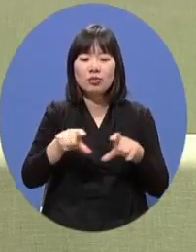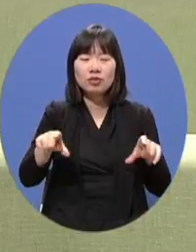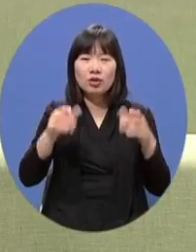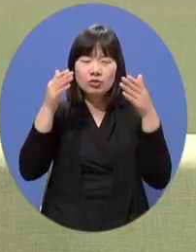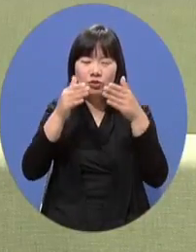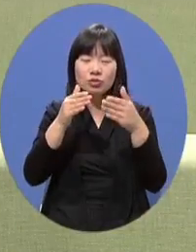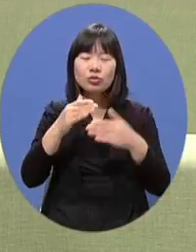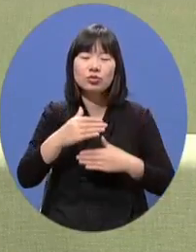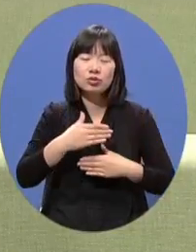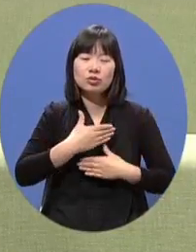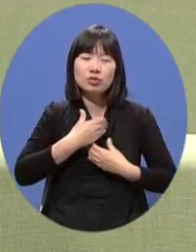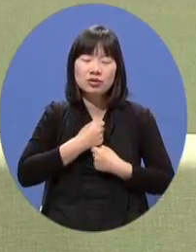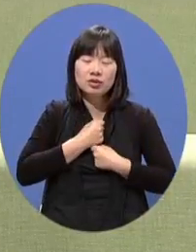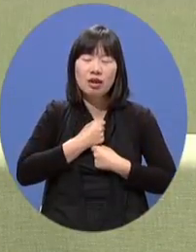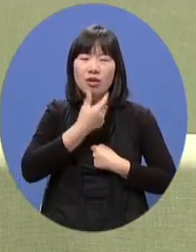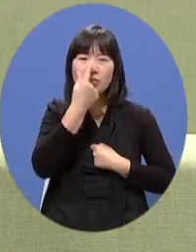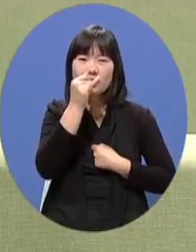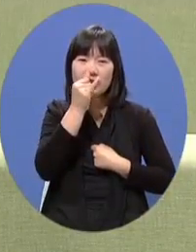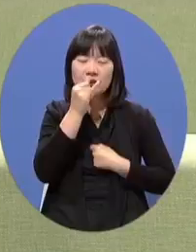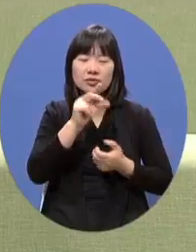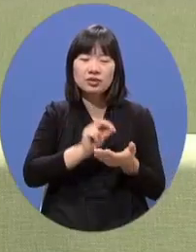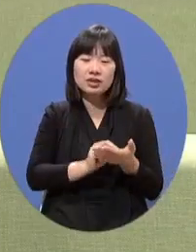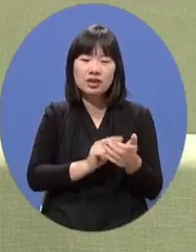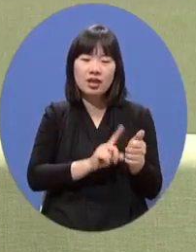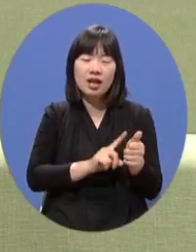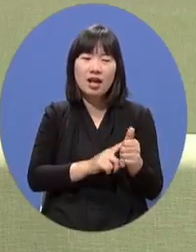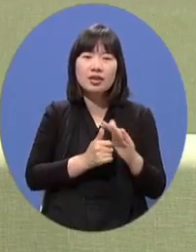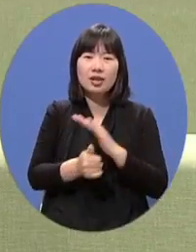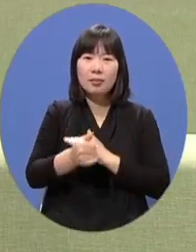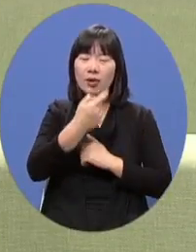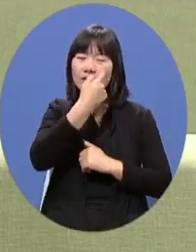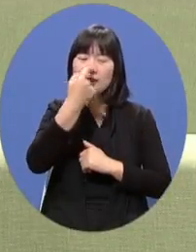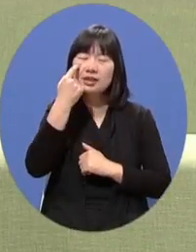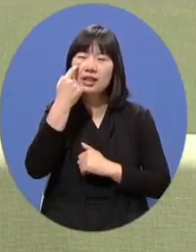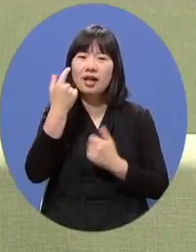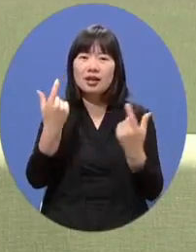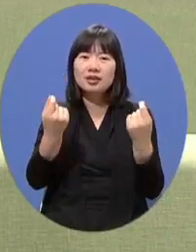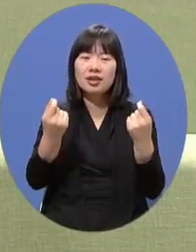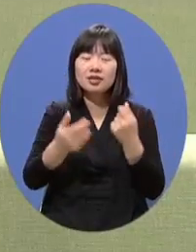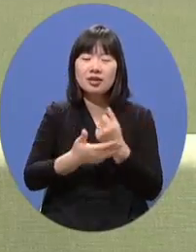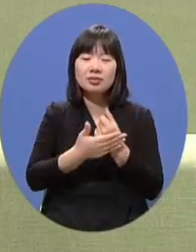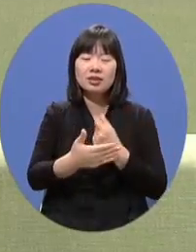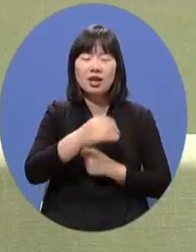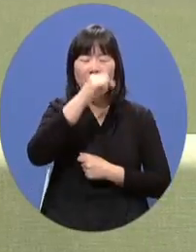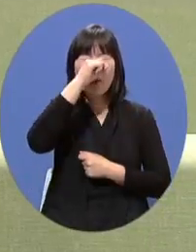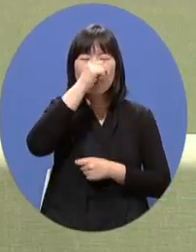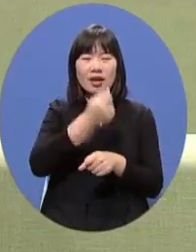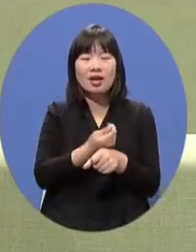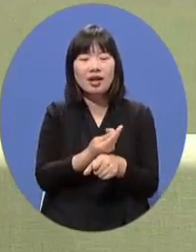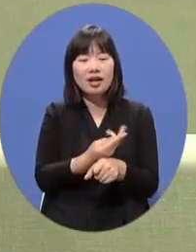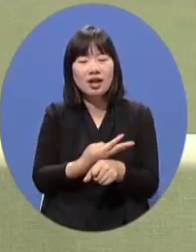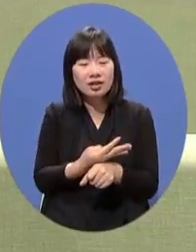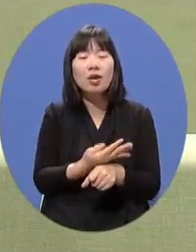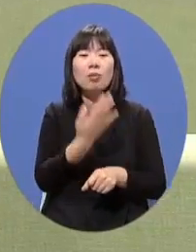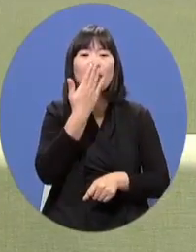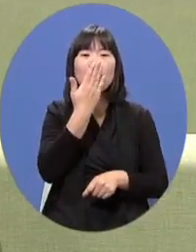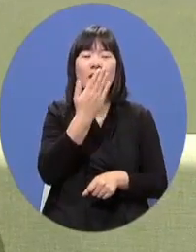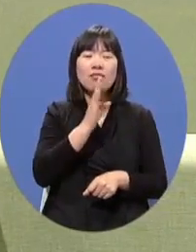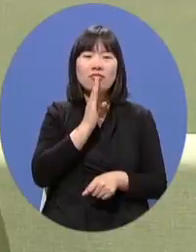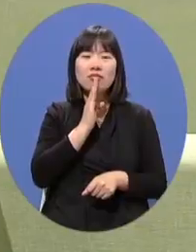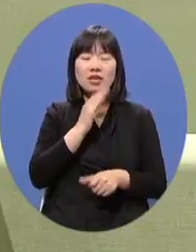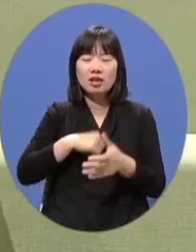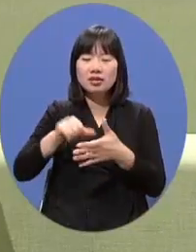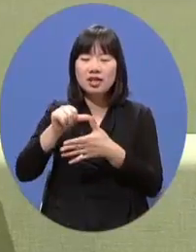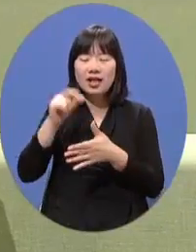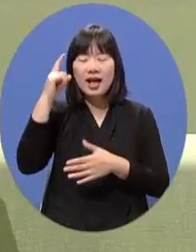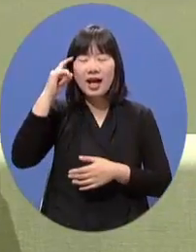주의력의 문제를 갖고 있는 아이들이 대표적으로 이야기하고 있는 그 증상입니다. 그래서 좋아하는 거는 막 3시간, 4시간도 끄떡이 없어요. 특히 서진이는